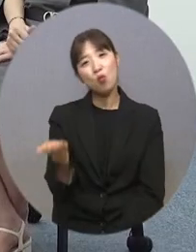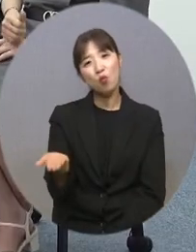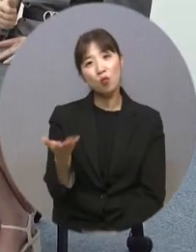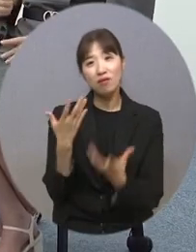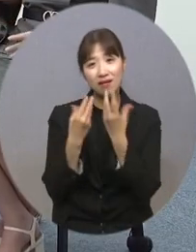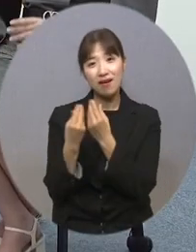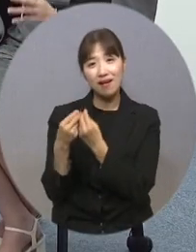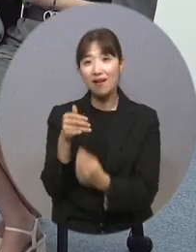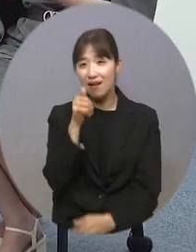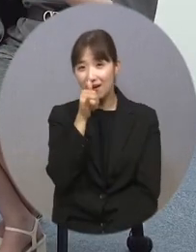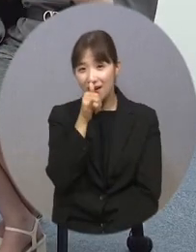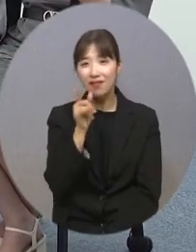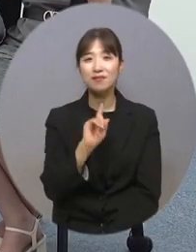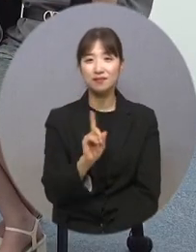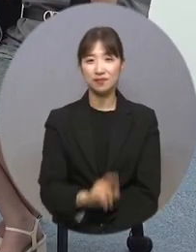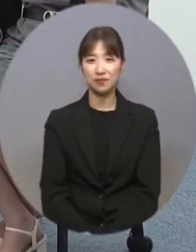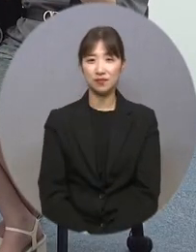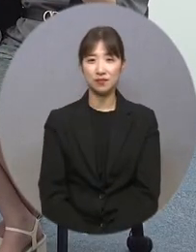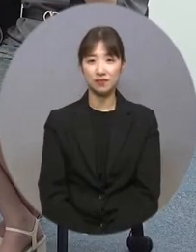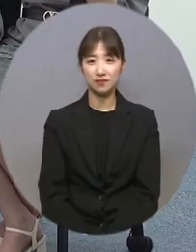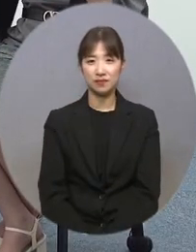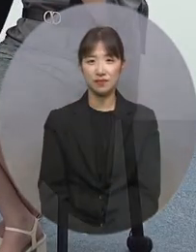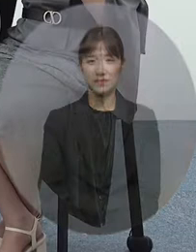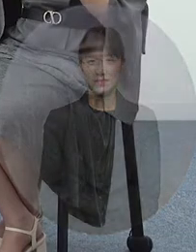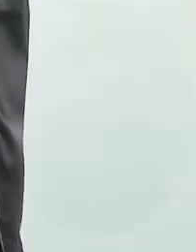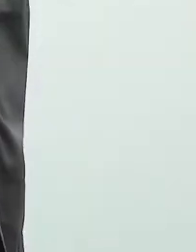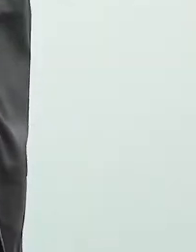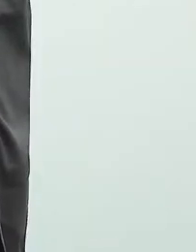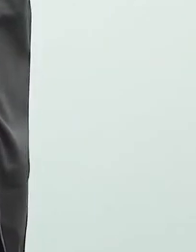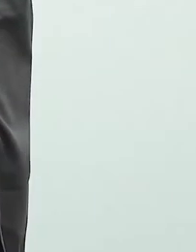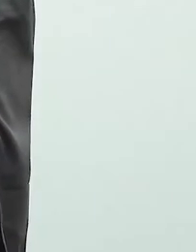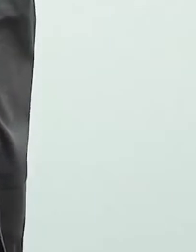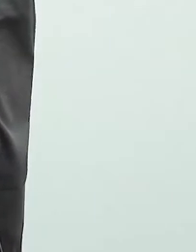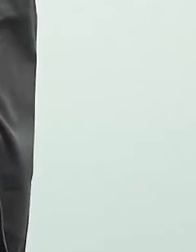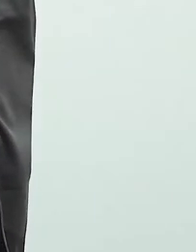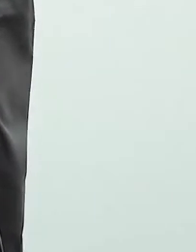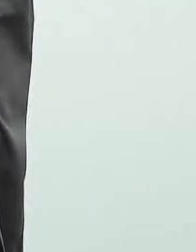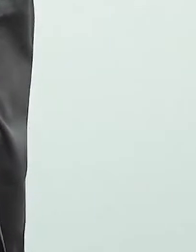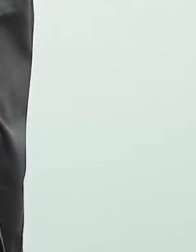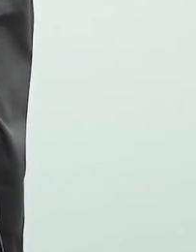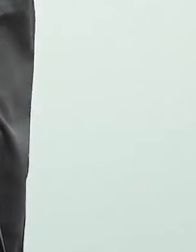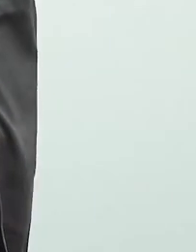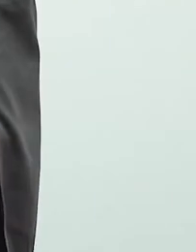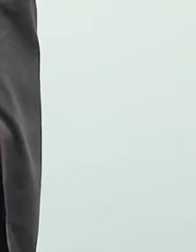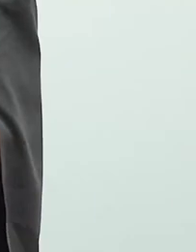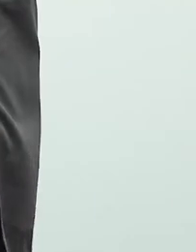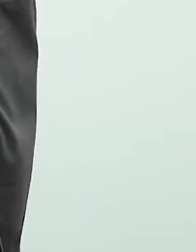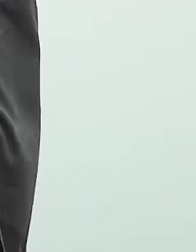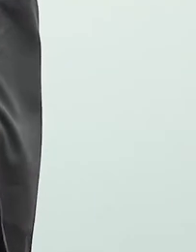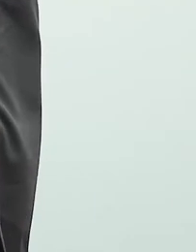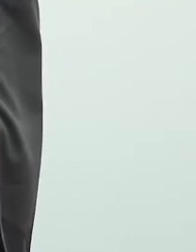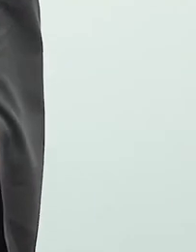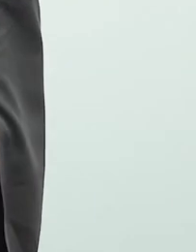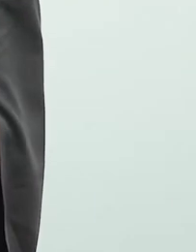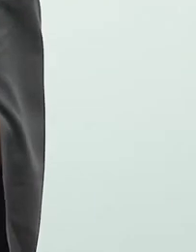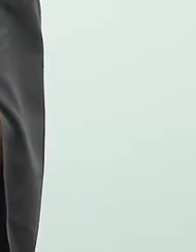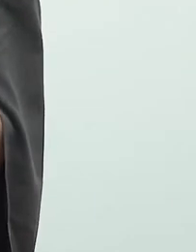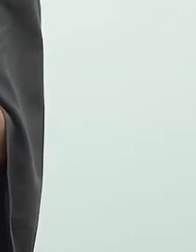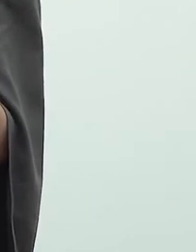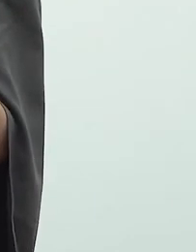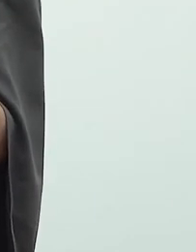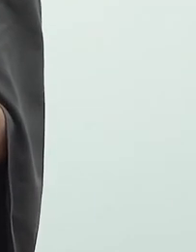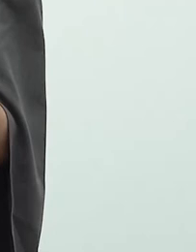잇을 거 밖에는 유수정 을 전사는 없지만 사실 낸 테일 칼을 해서